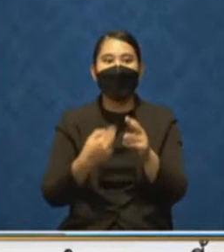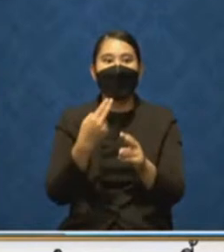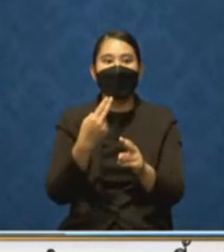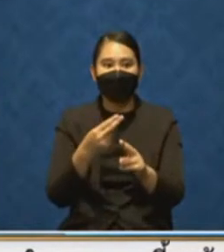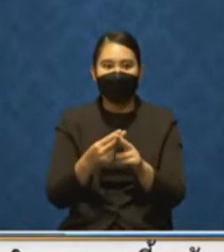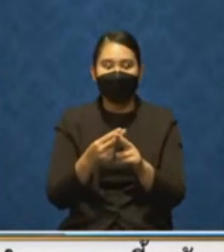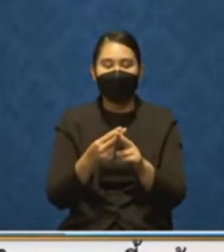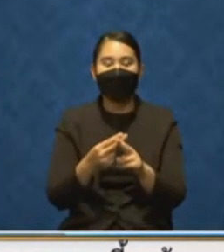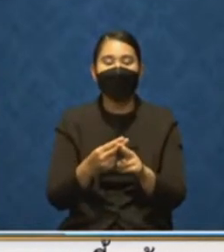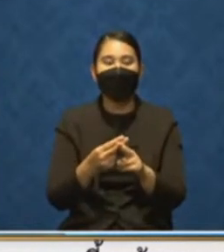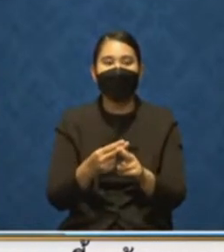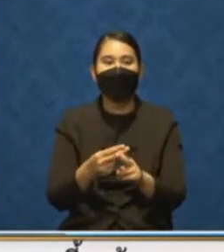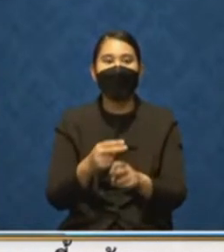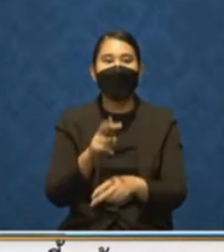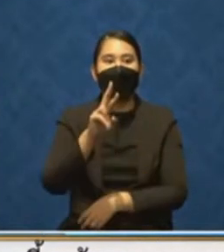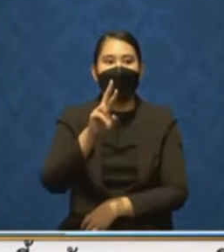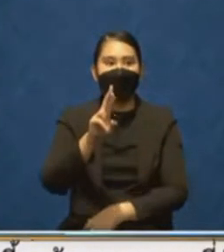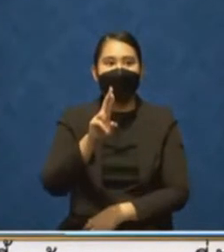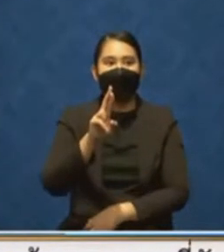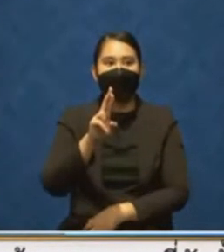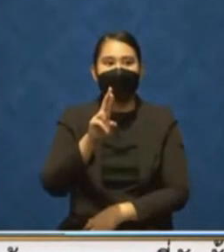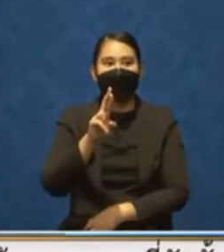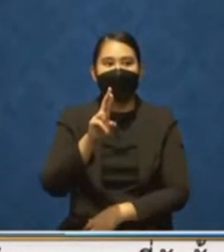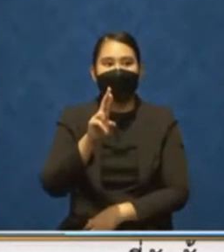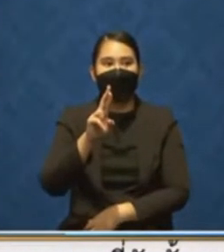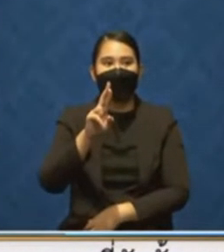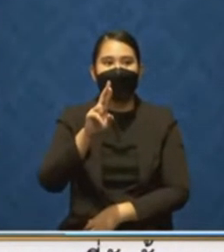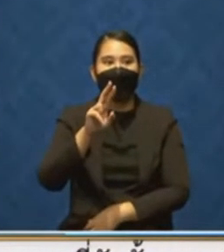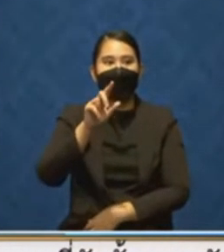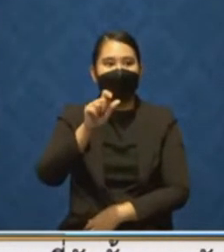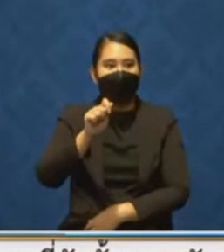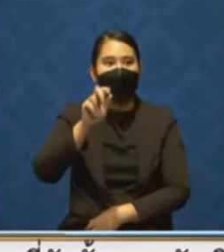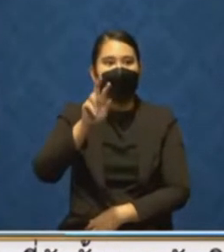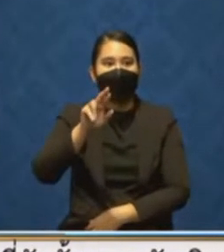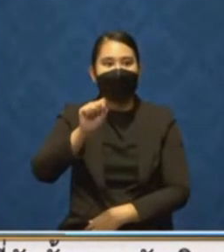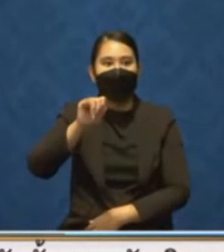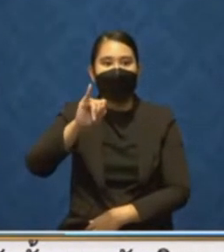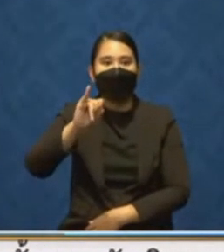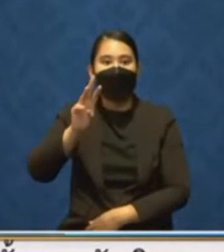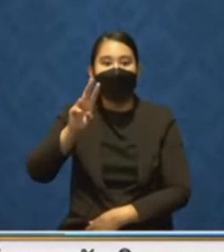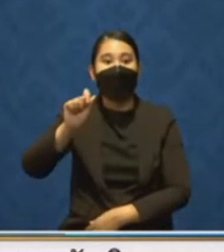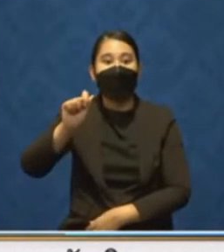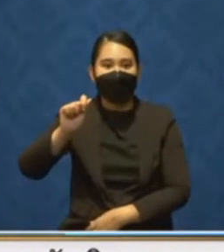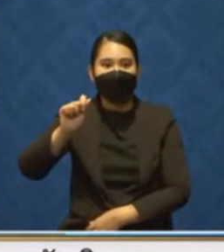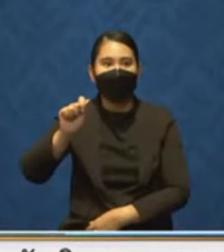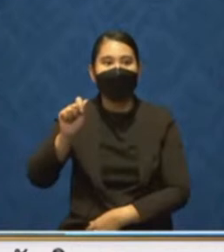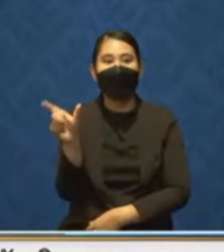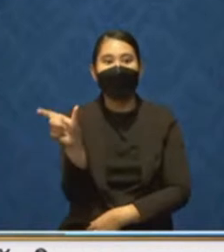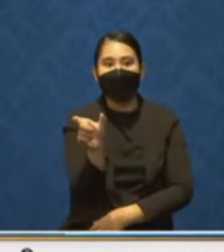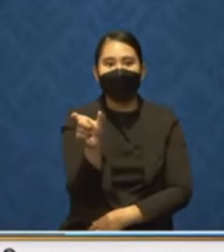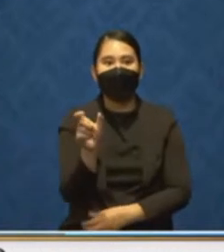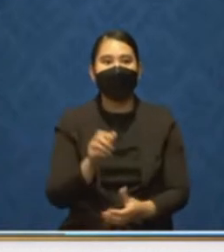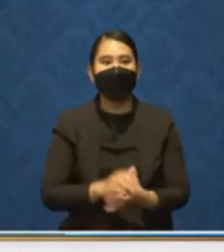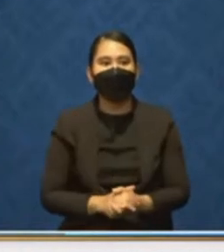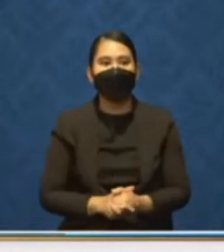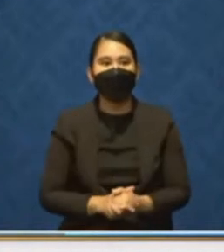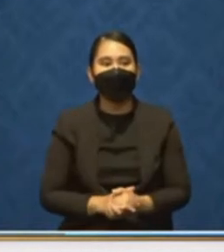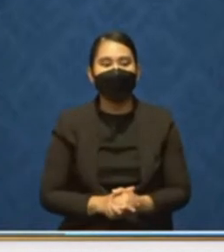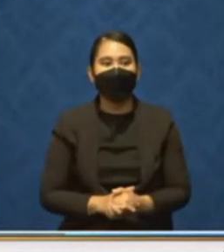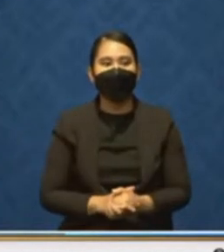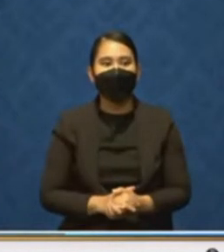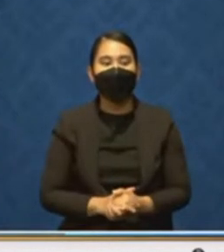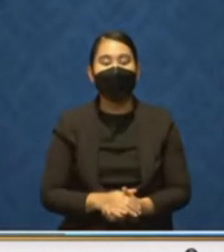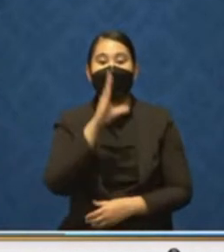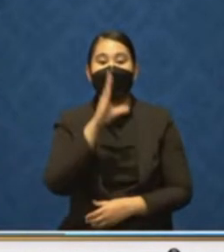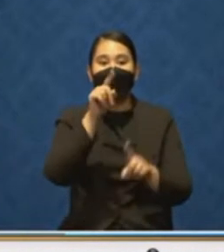แต่ละด่าน RCว่าย่อมาจากอะไรครับ RCว่าย่อมาจากอาทิก็อ่อนauthority of threads for